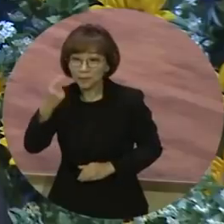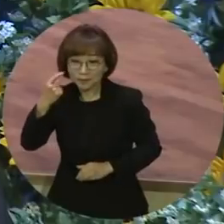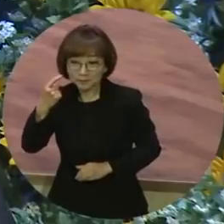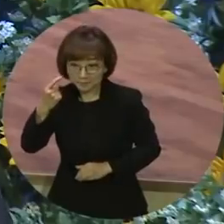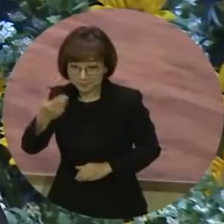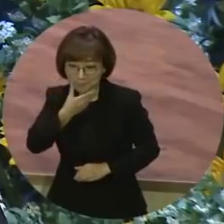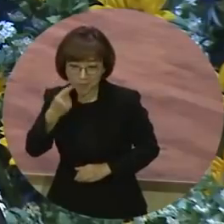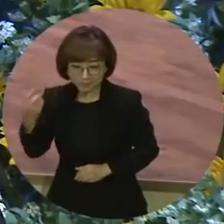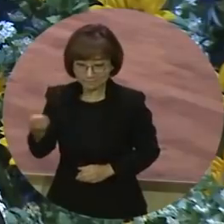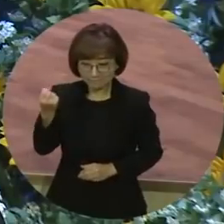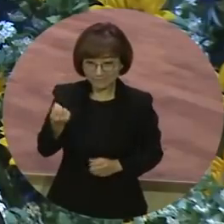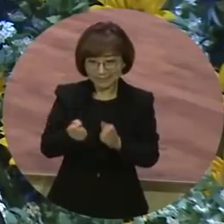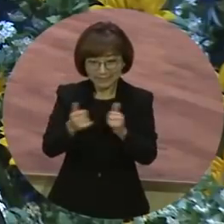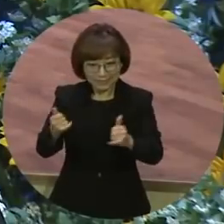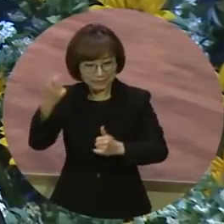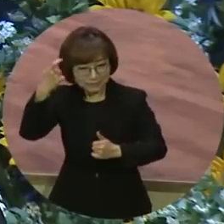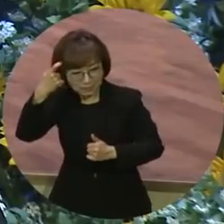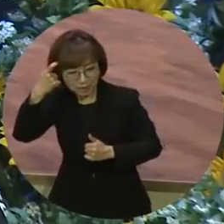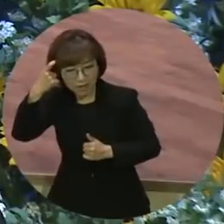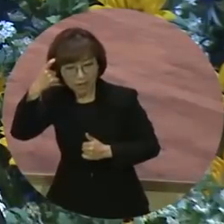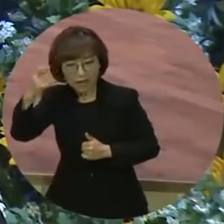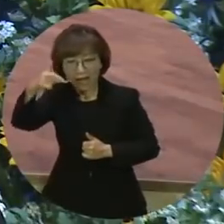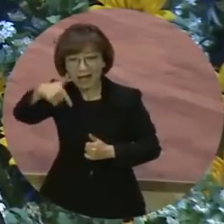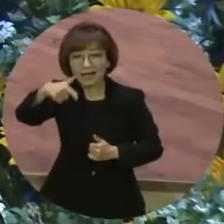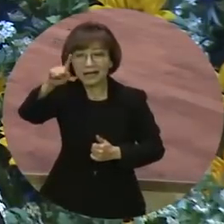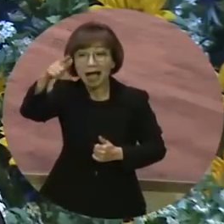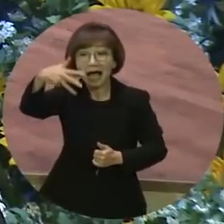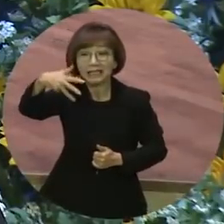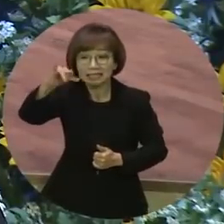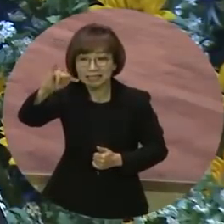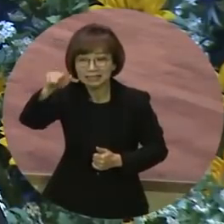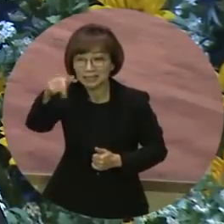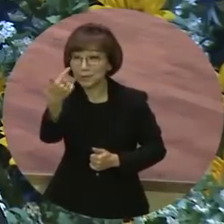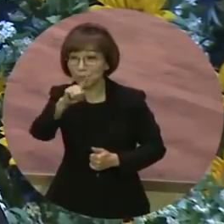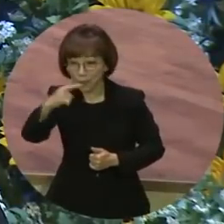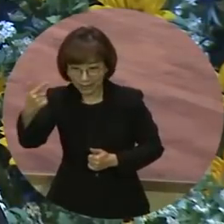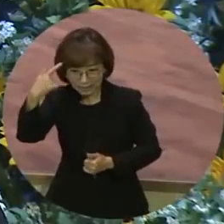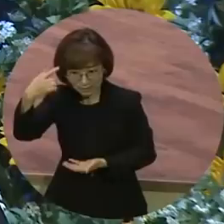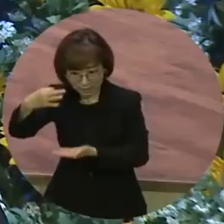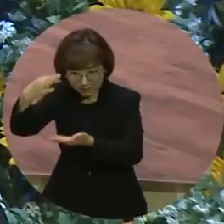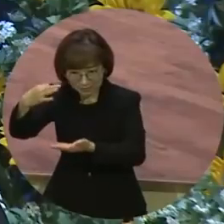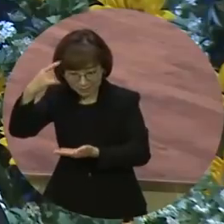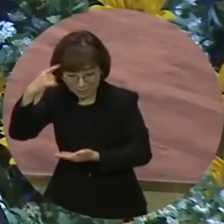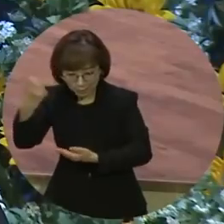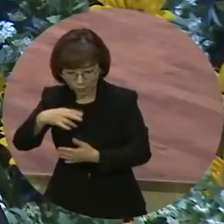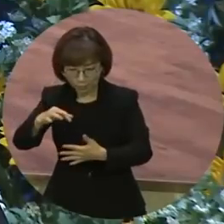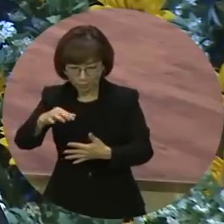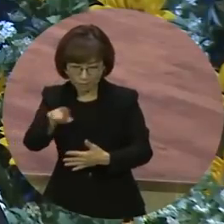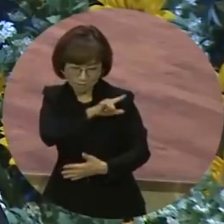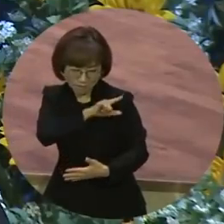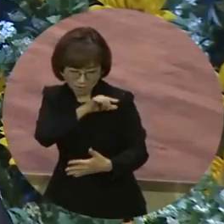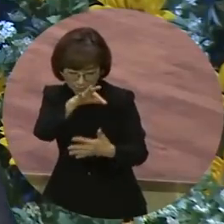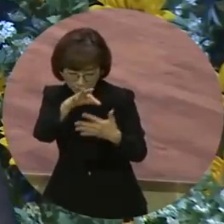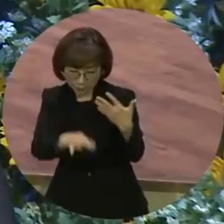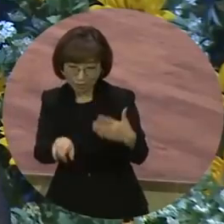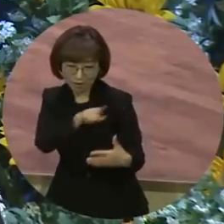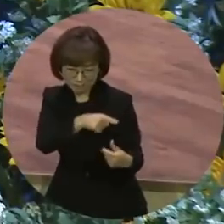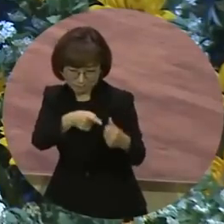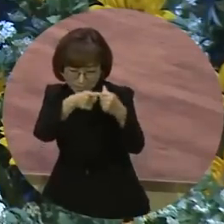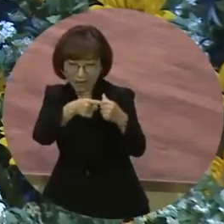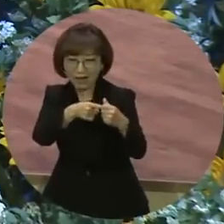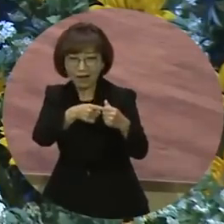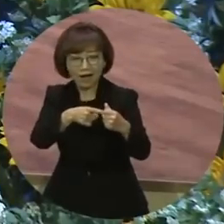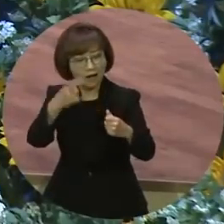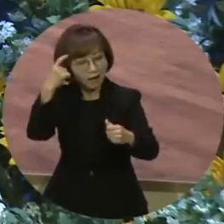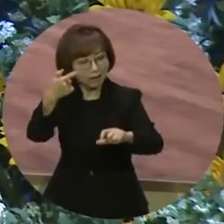틀려요. 가치관이 틀려요. 우선순위가 틀립니다. 관심이 틀립니다. 이 본문에 보면